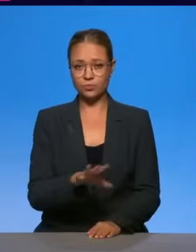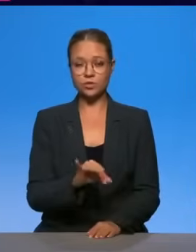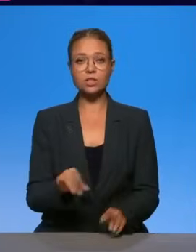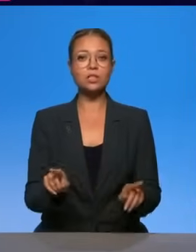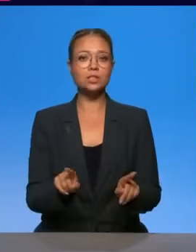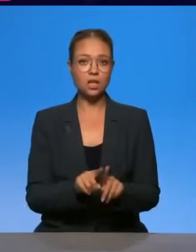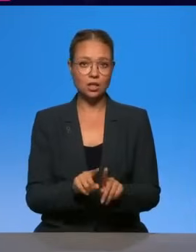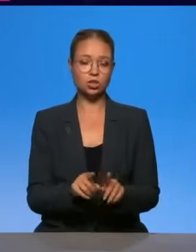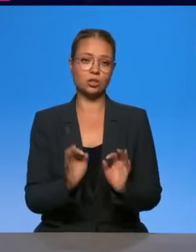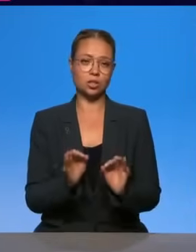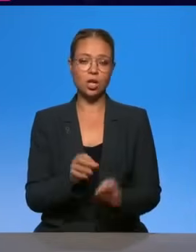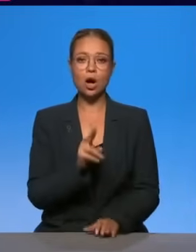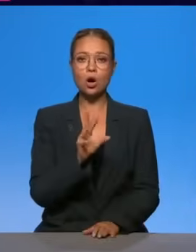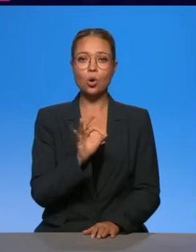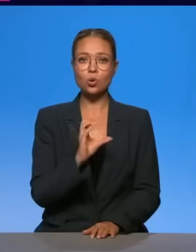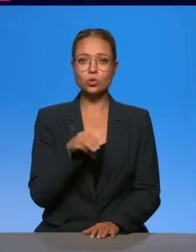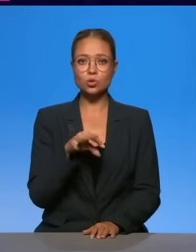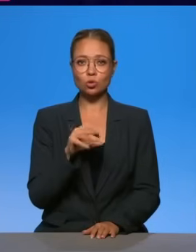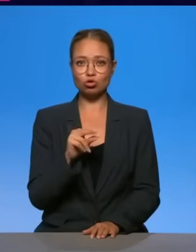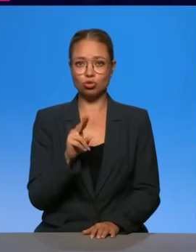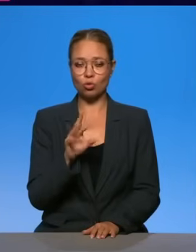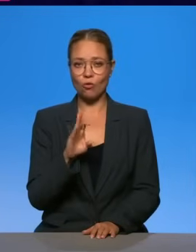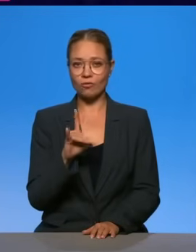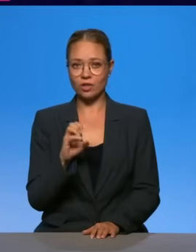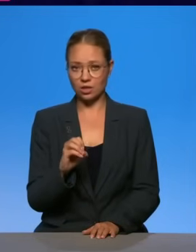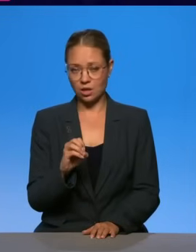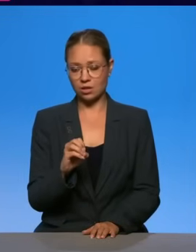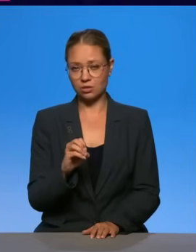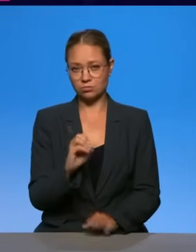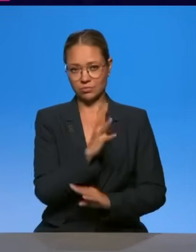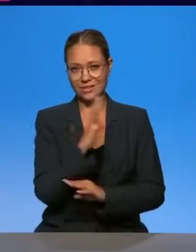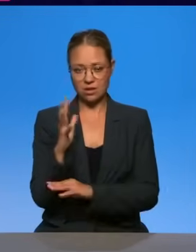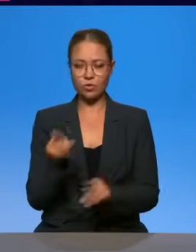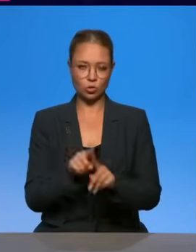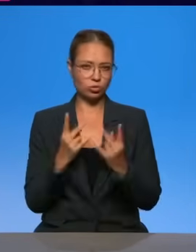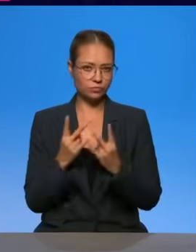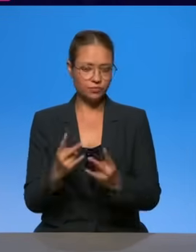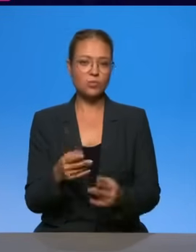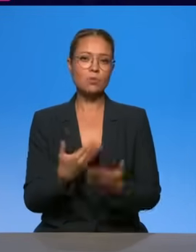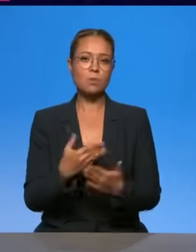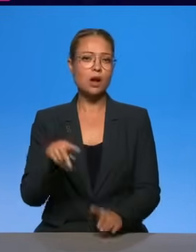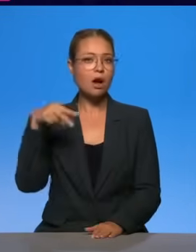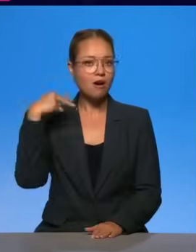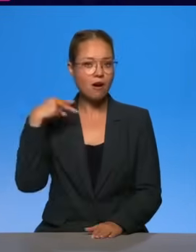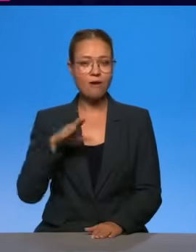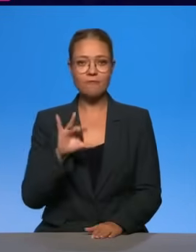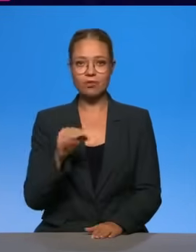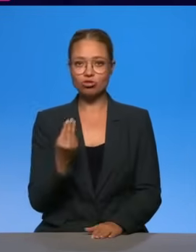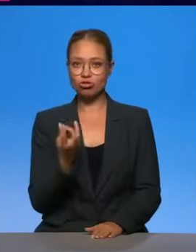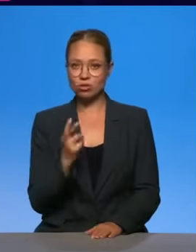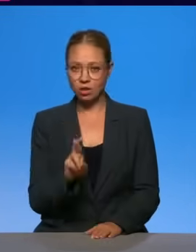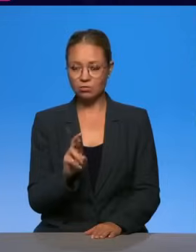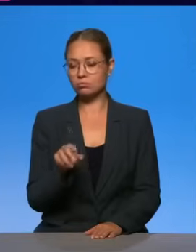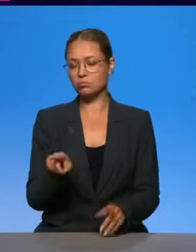еще и косточковые. Так сказать, у нас есть ряд садоводов, которые занимаются выращиванием вишни промышленной. Вишни тоже у них не